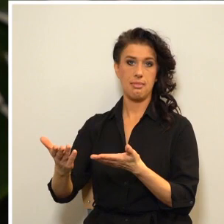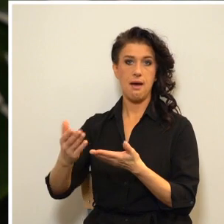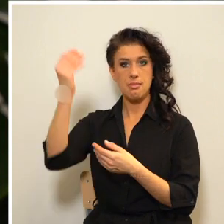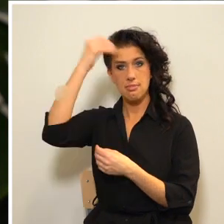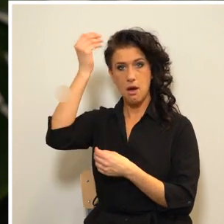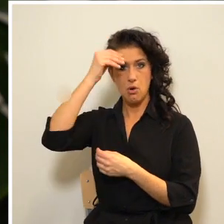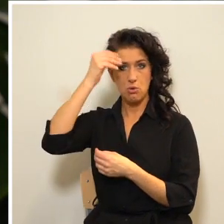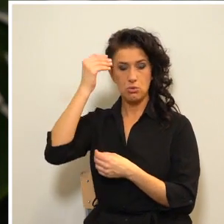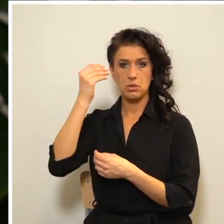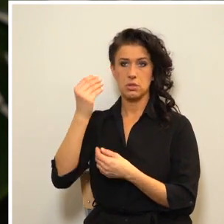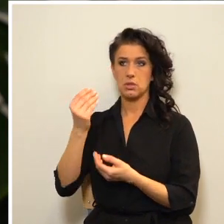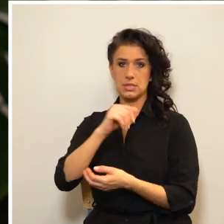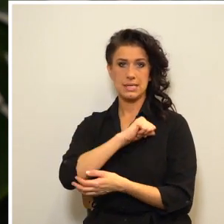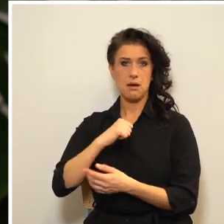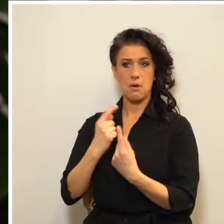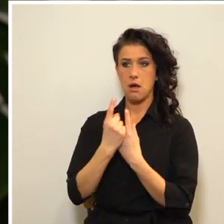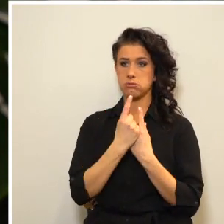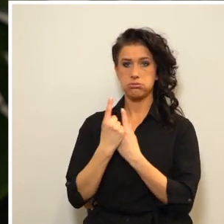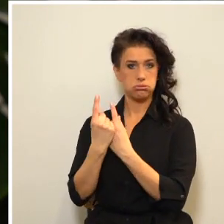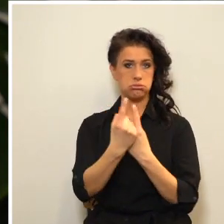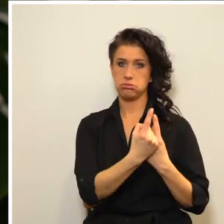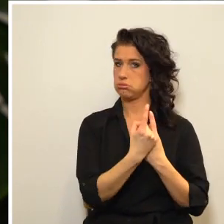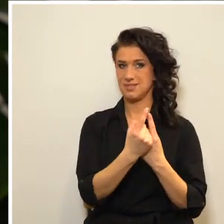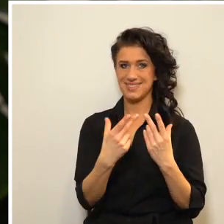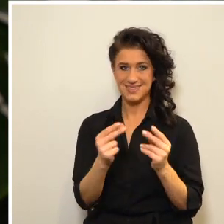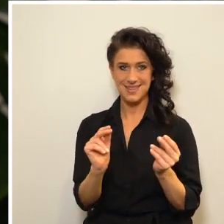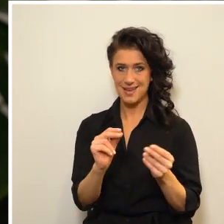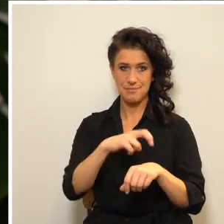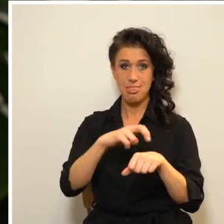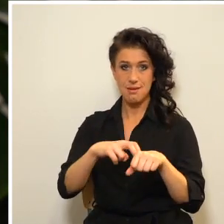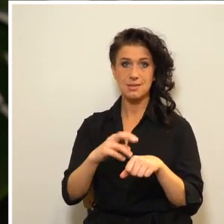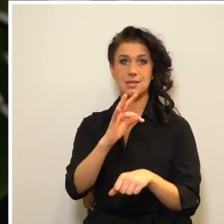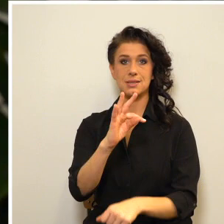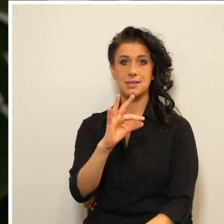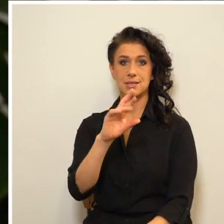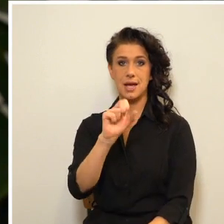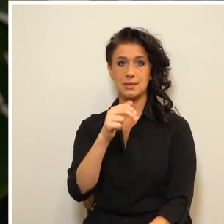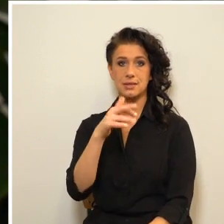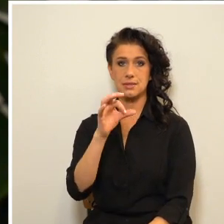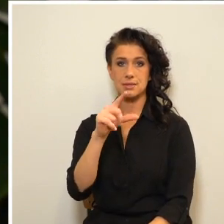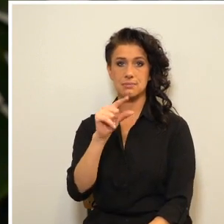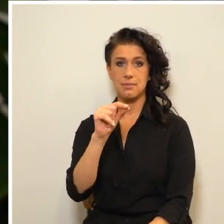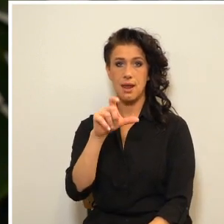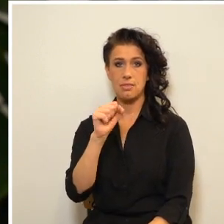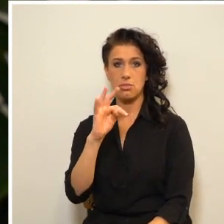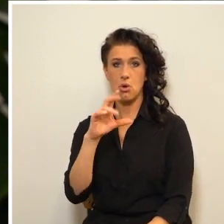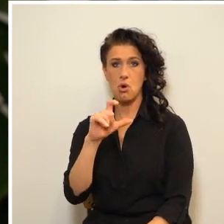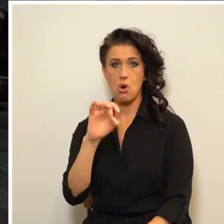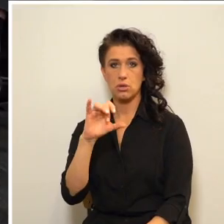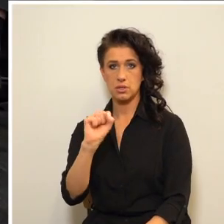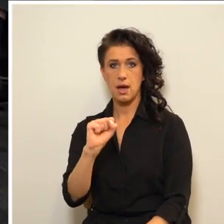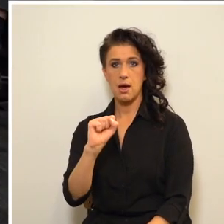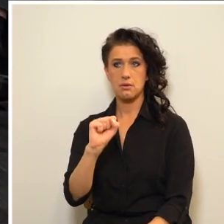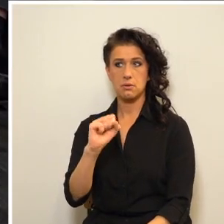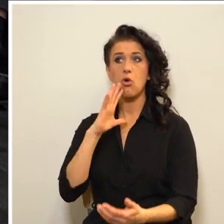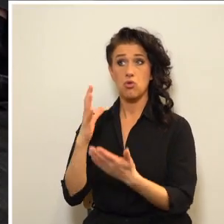krążącym w jaki sposób medycyna w szczególności transplantologii może korzystać z wiedzy profesor chemii